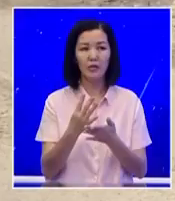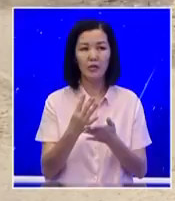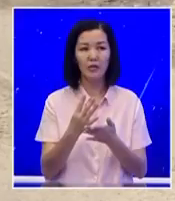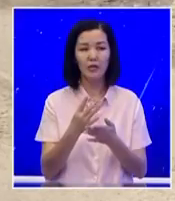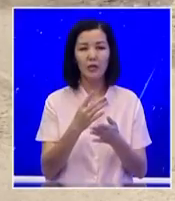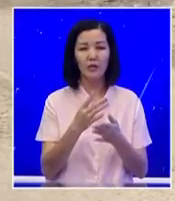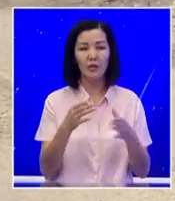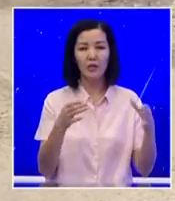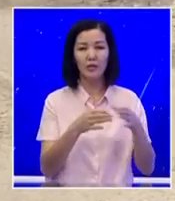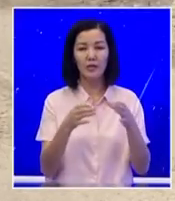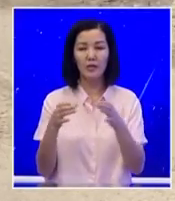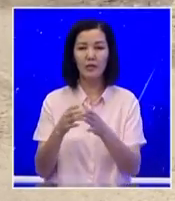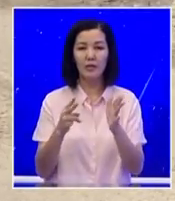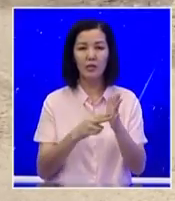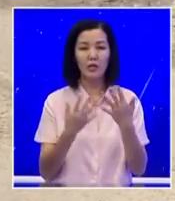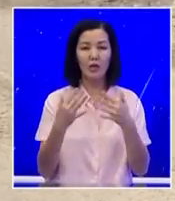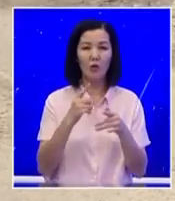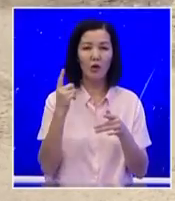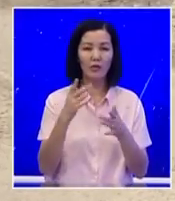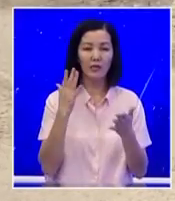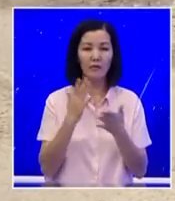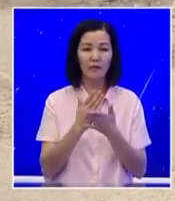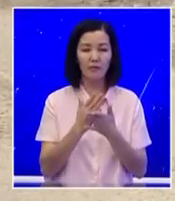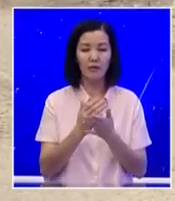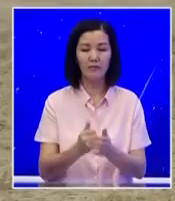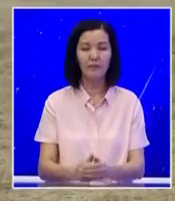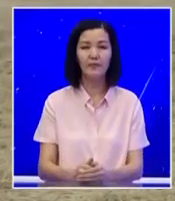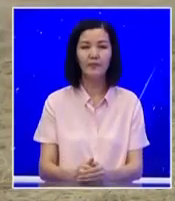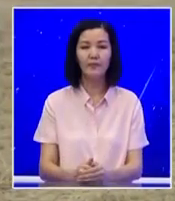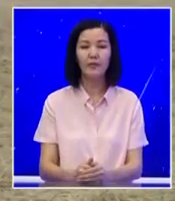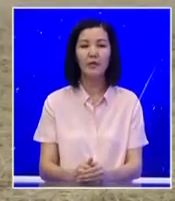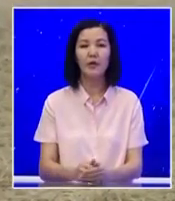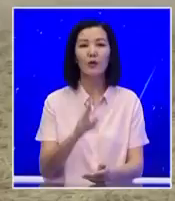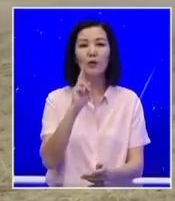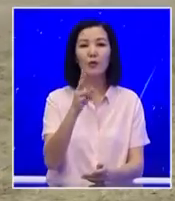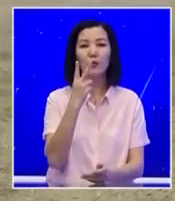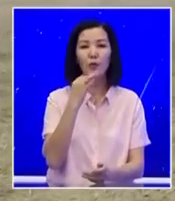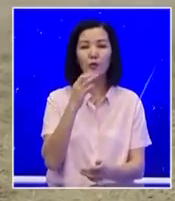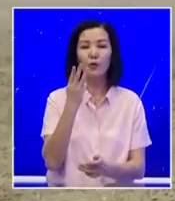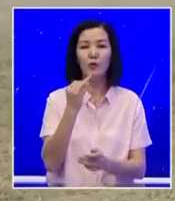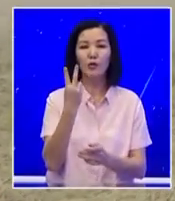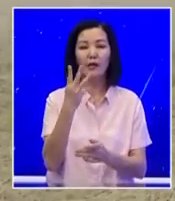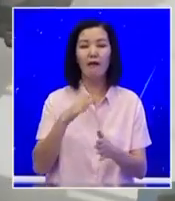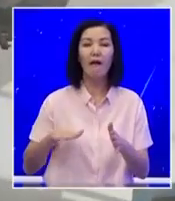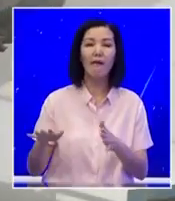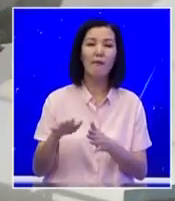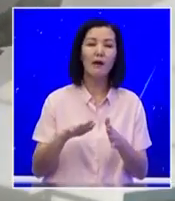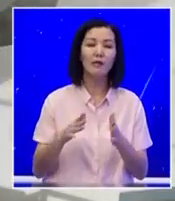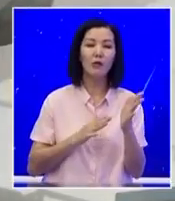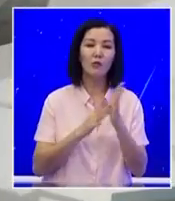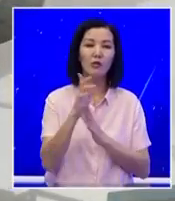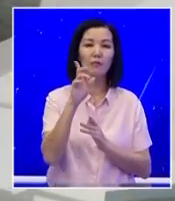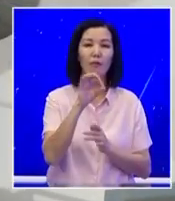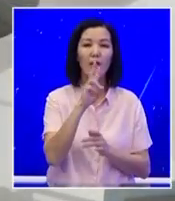шектеу серіктестігі бар, 7 шаруа қожалығы күрішпен айналысады қазіргі таңда. Күріш облыстың екі аймағында өсіріледі. Бірі Балқаш,